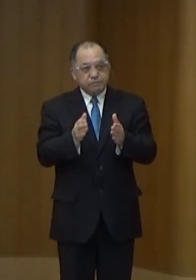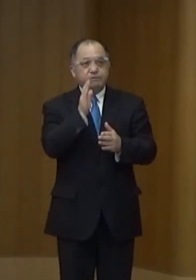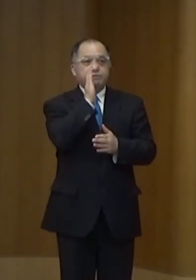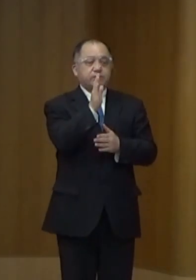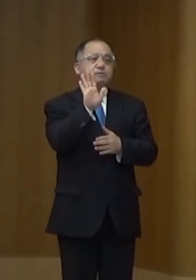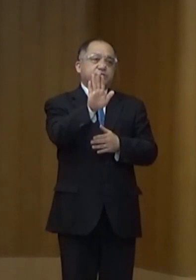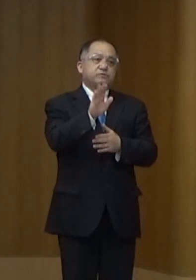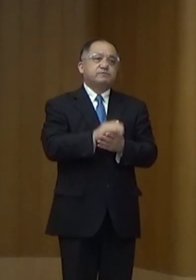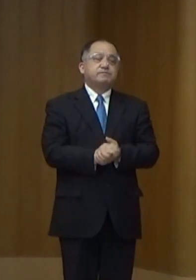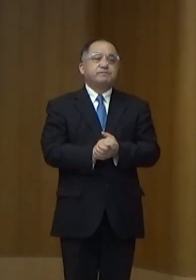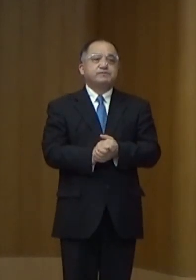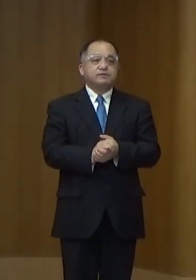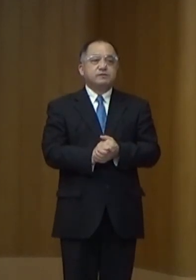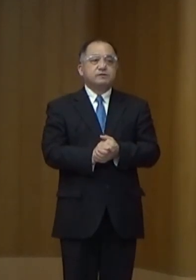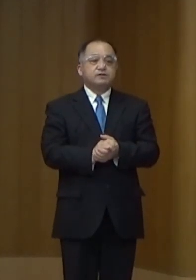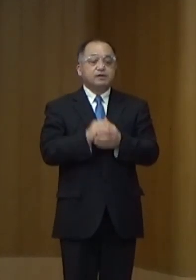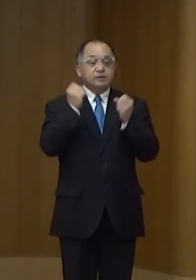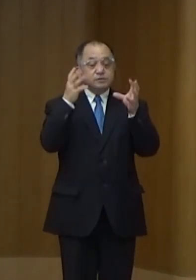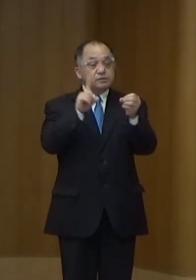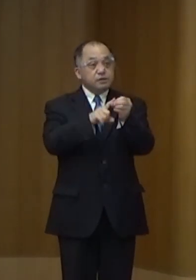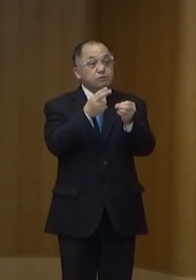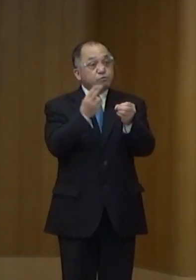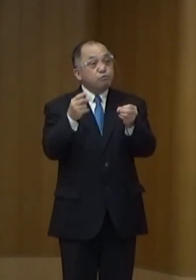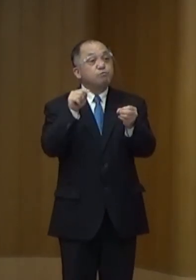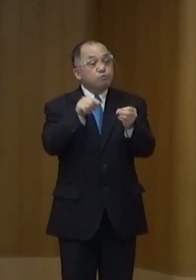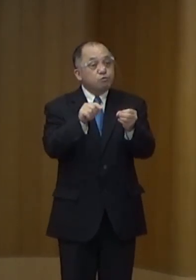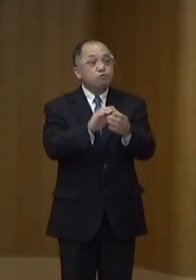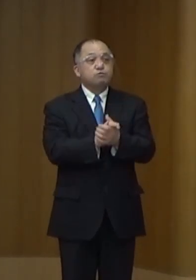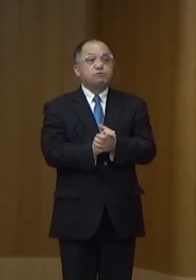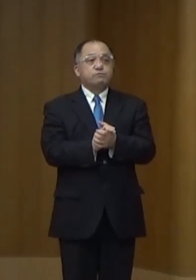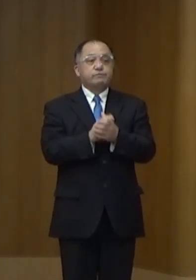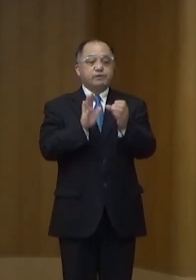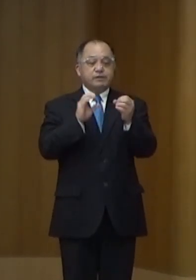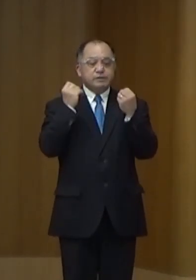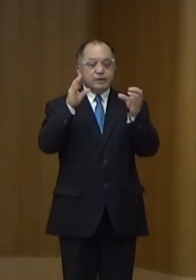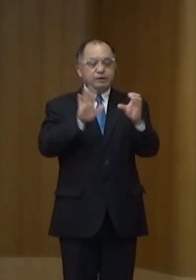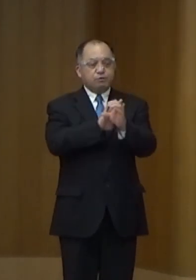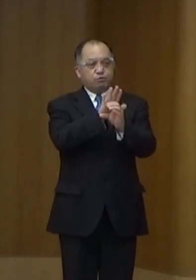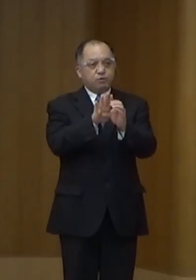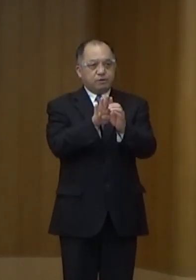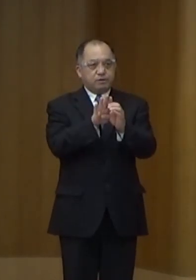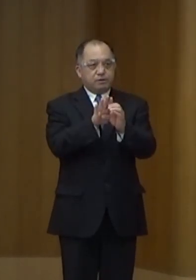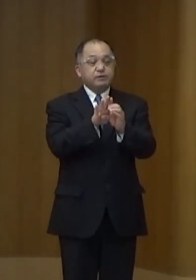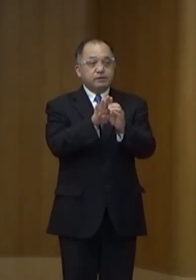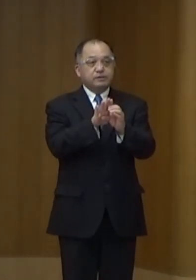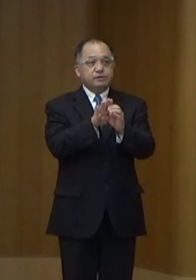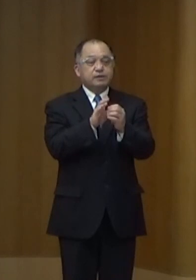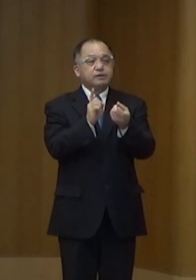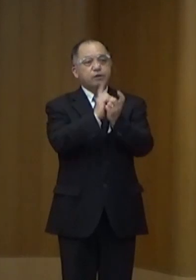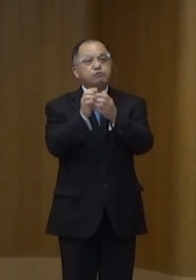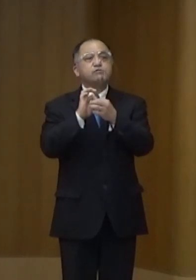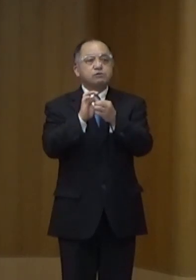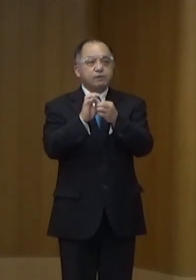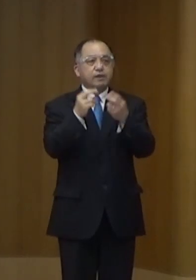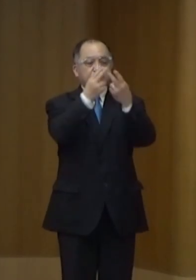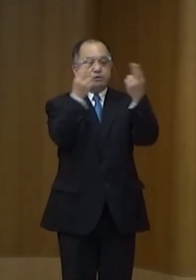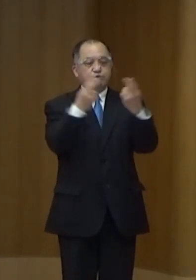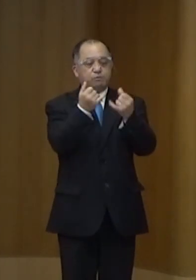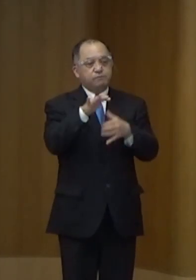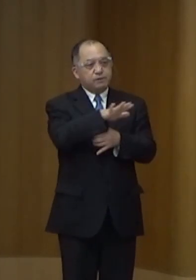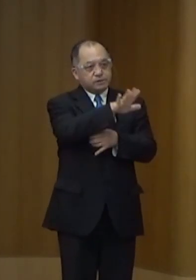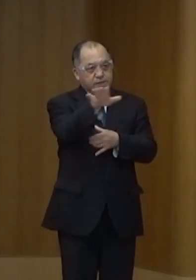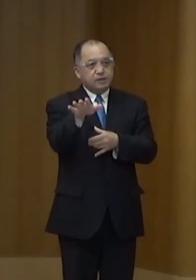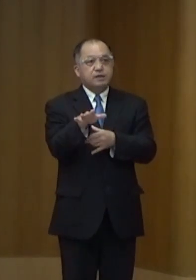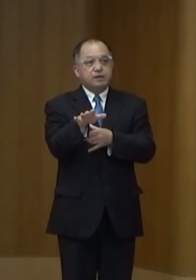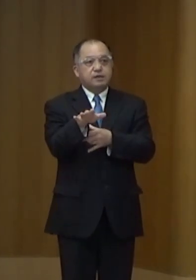。新年度においても新型コロナウイルス感染症への対応には引き続き道民の皆様、事業者の